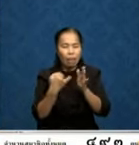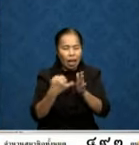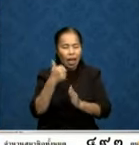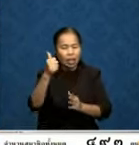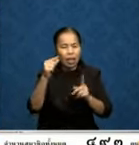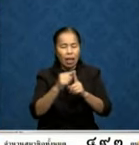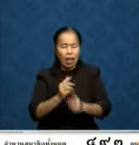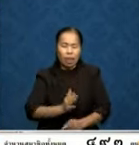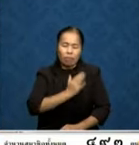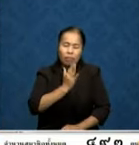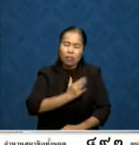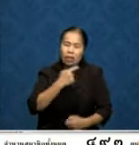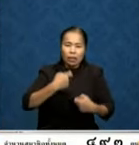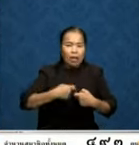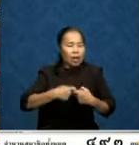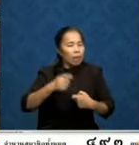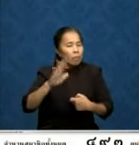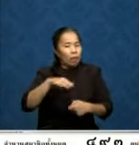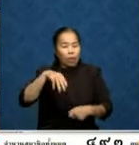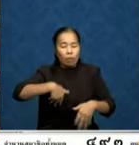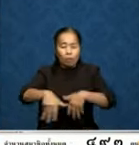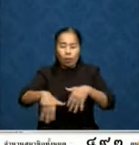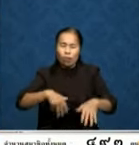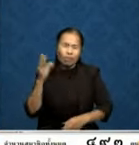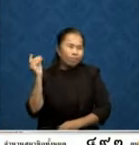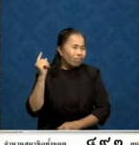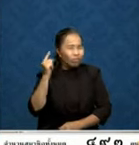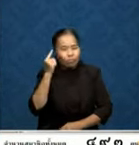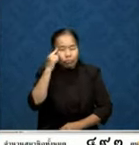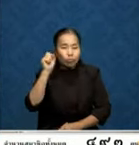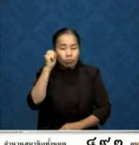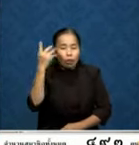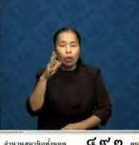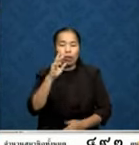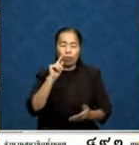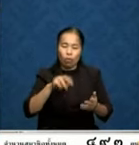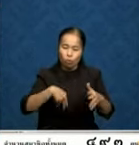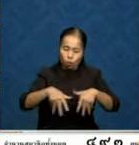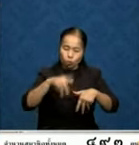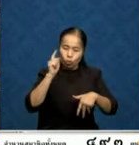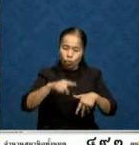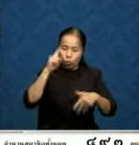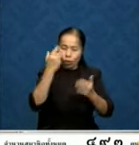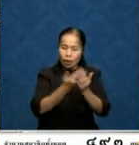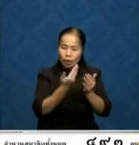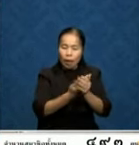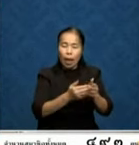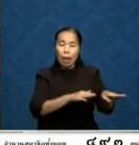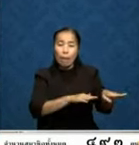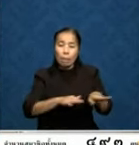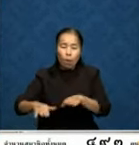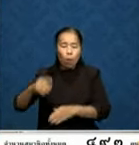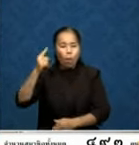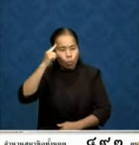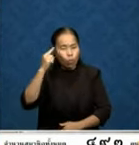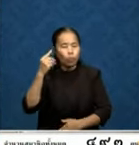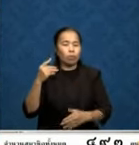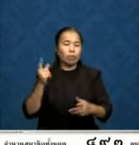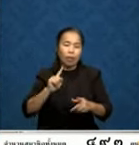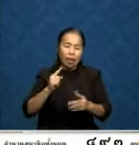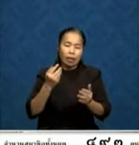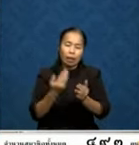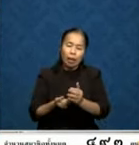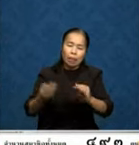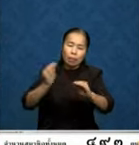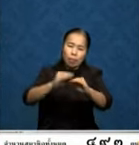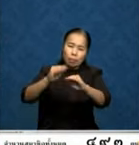ขาจะได้เตรียมสตังค์ค่าแก๊สจะขึ้นเมื่อไหร่ค่าบินจะขึ้นเมื่อไหร่ไปต่อสายถูกตัด